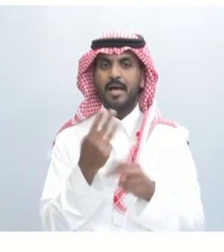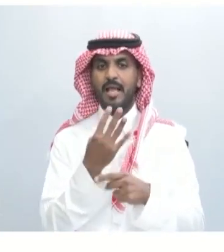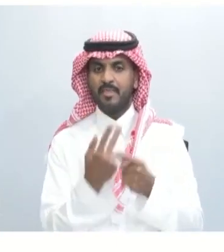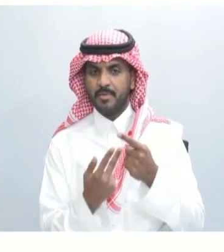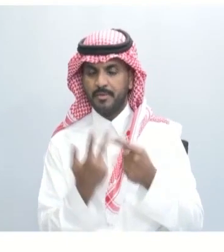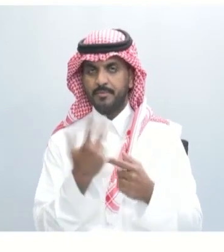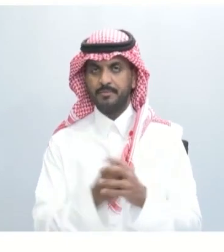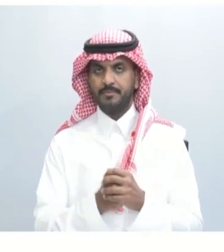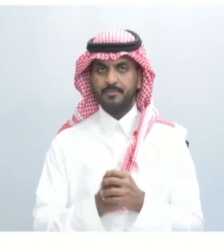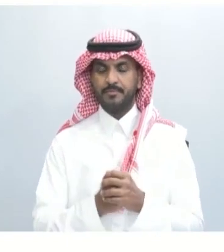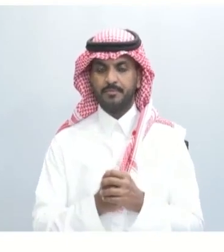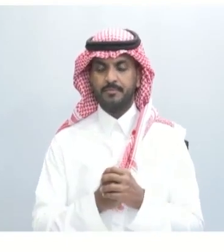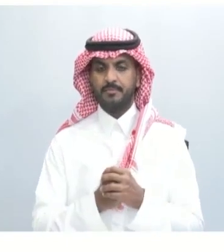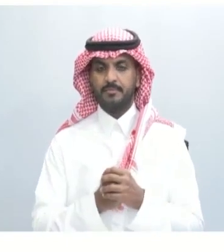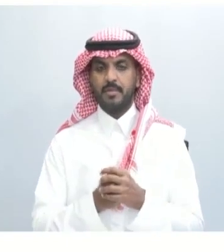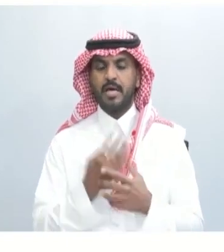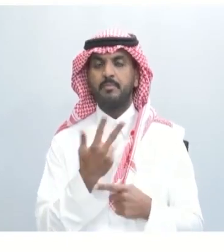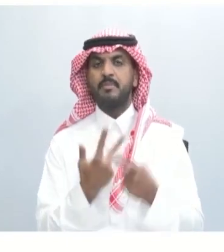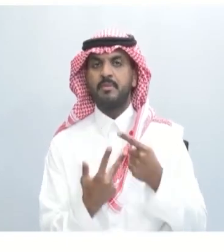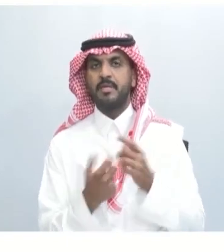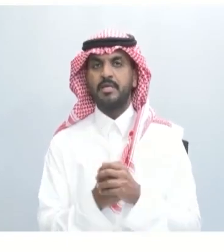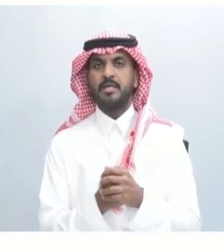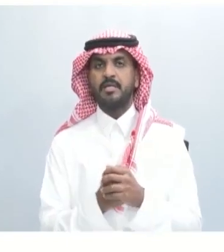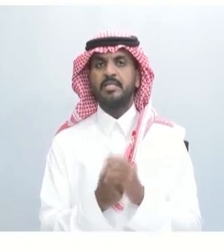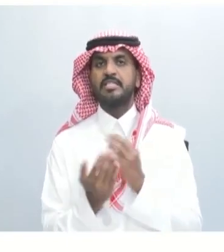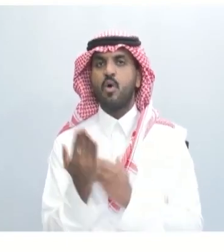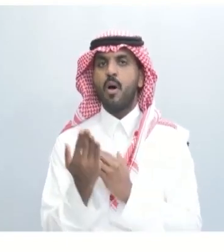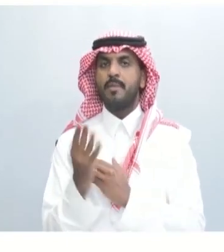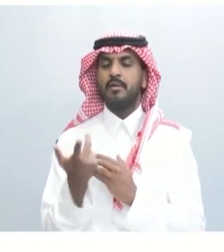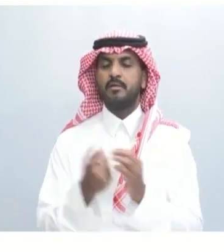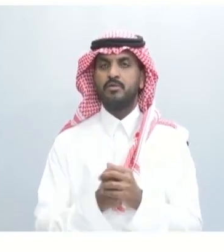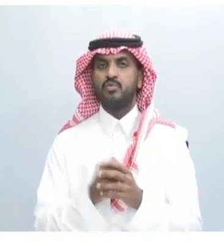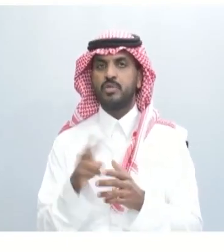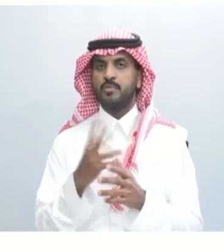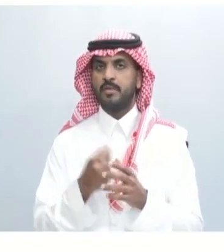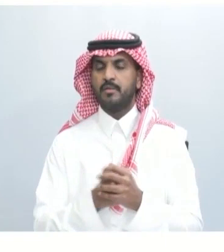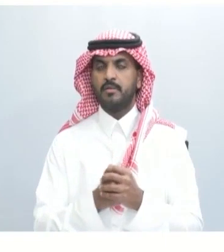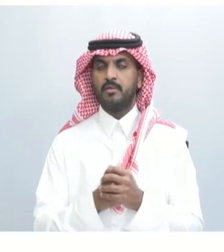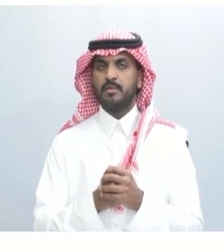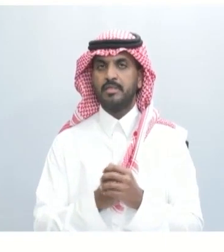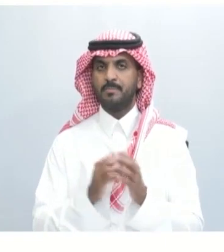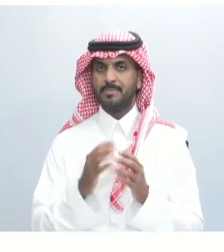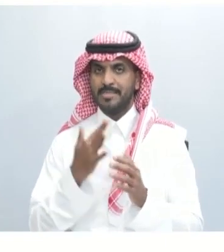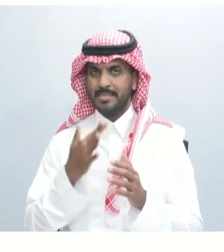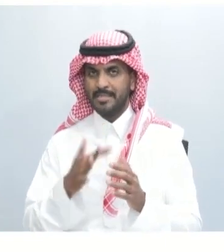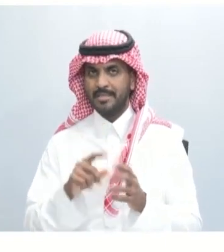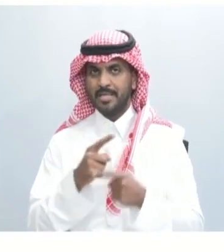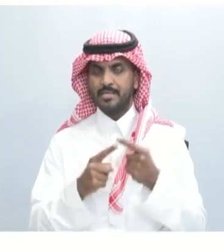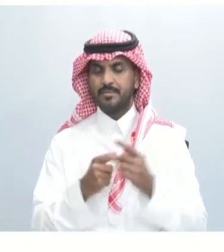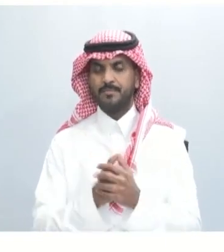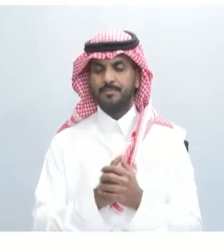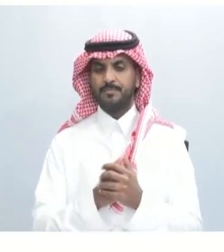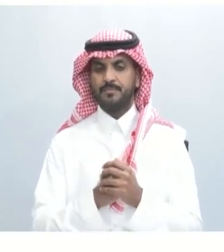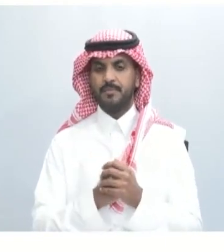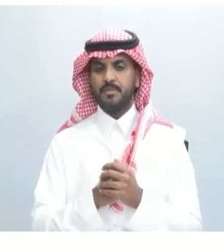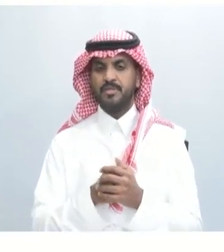اربعه اثمان ابنائي وبناتي اربعه من ثمانيه طوابع اذا تساوي ماذا لو بسطنا هذا الكسر سنجد انه